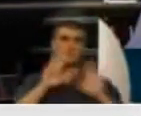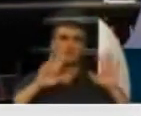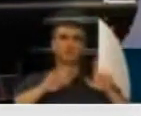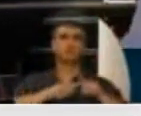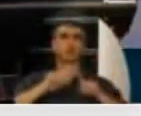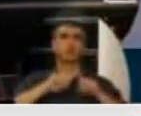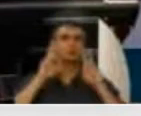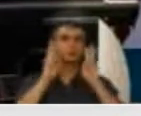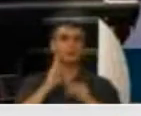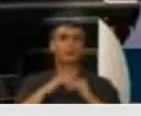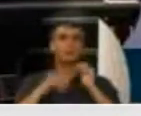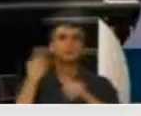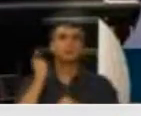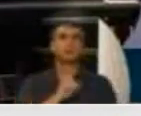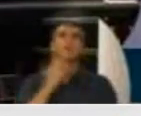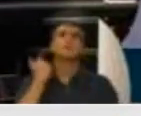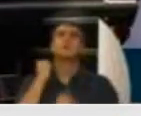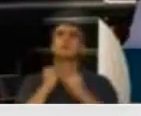בנייה. זו תקופה קשה,